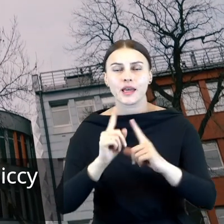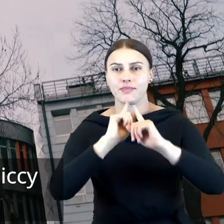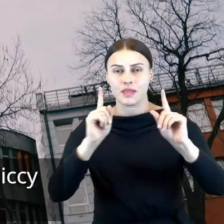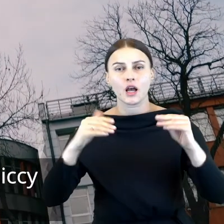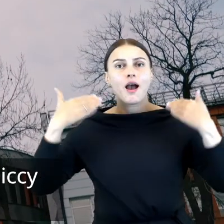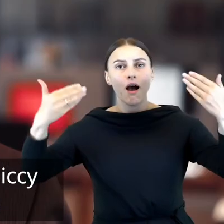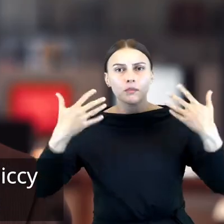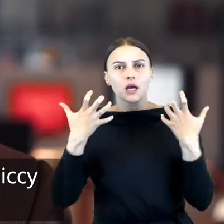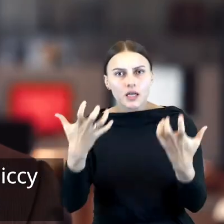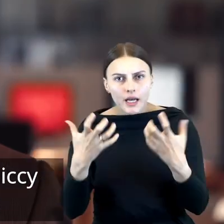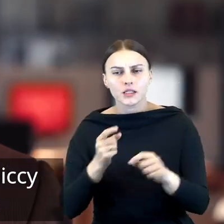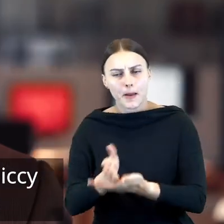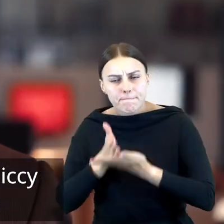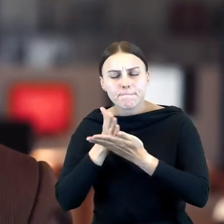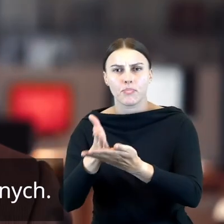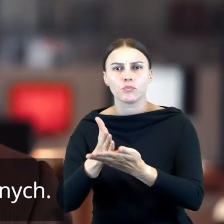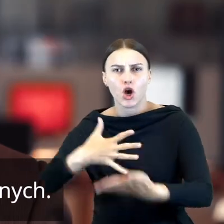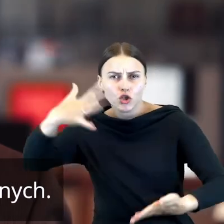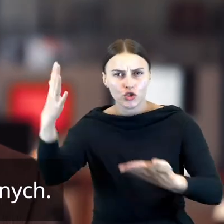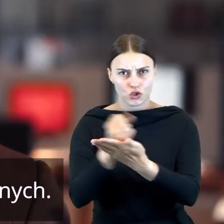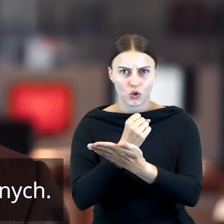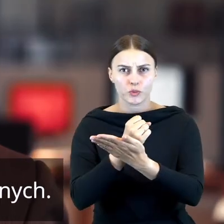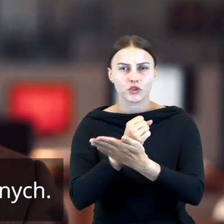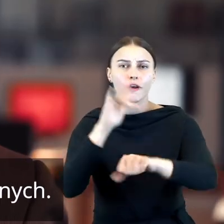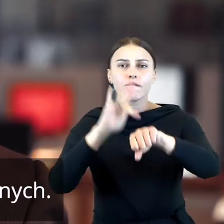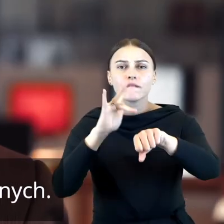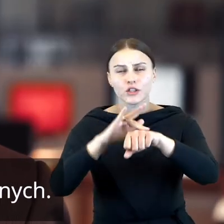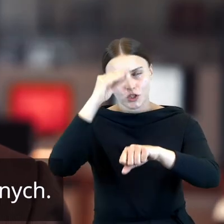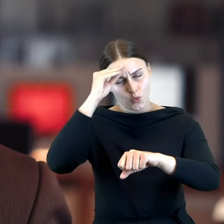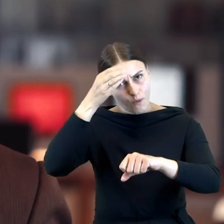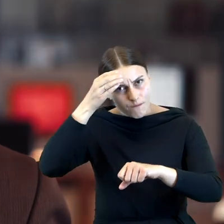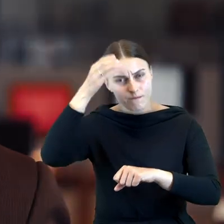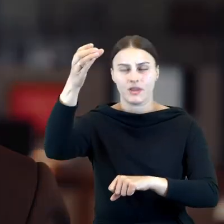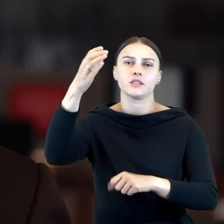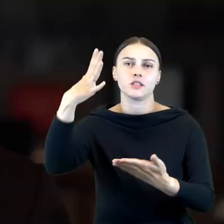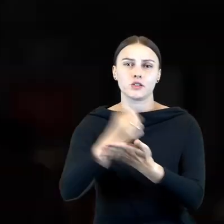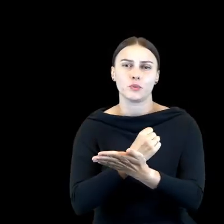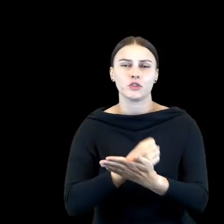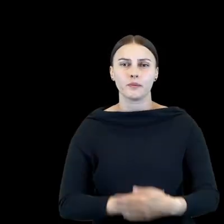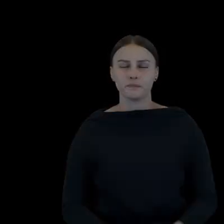także nauczyciele akademicy chętnie będą pomagać im w osiąganiu efektów dydaktycznych.